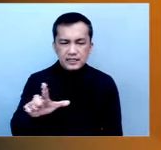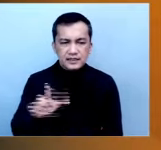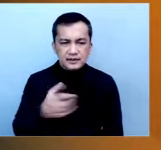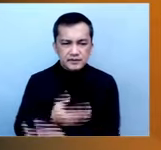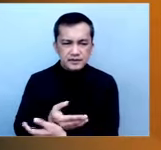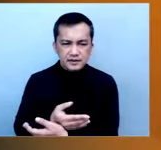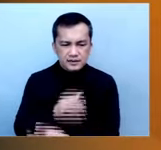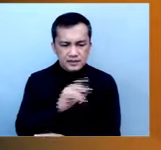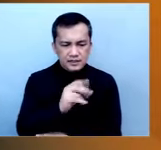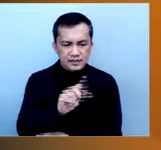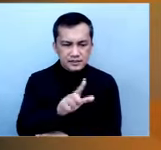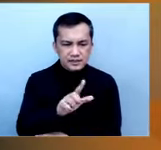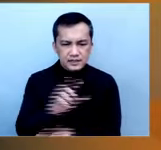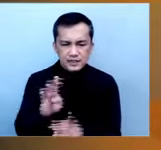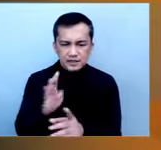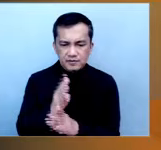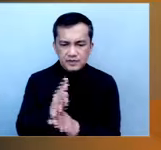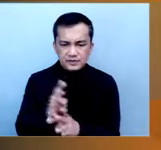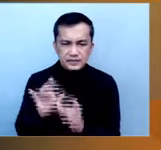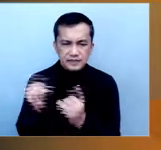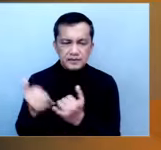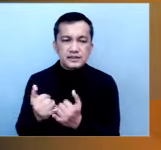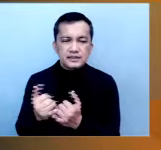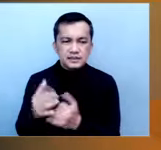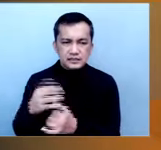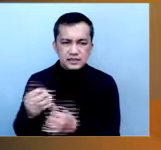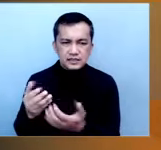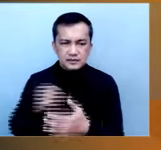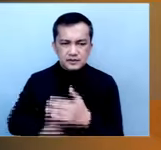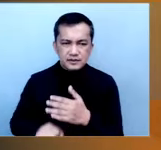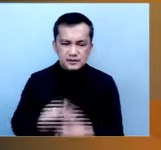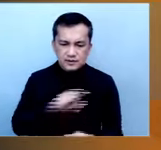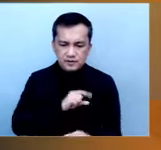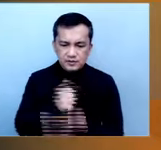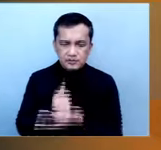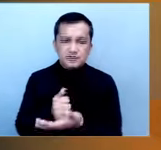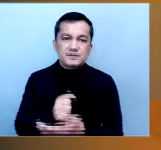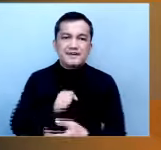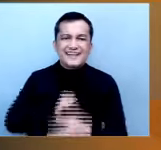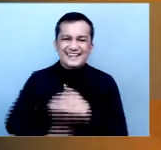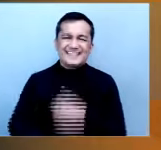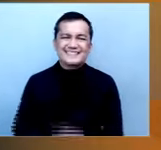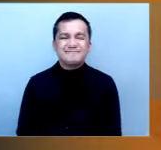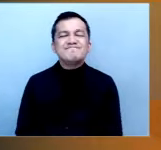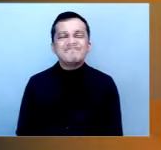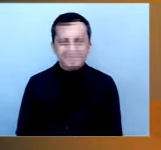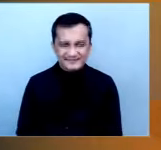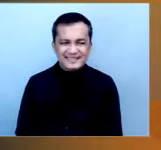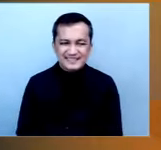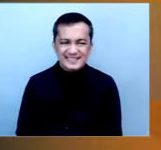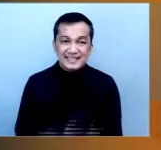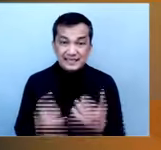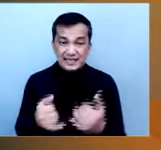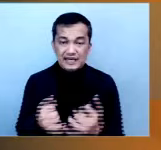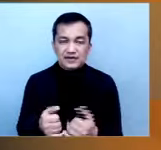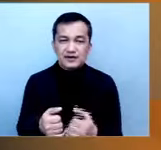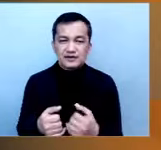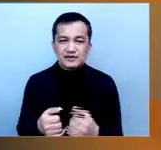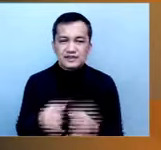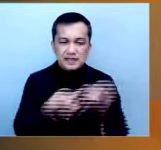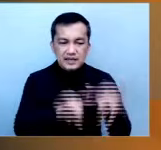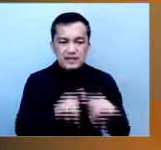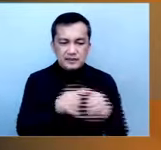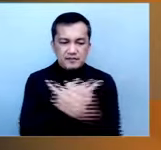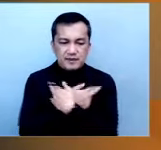pangalan ng bus company kung saan siya pinanganak at ng pulis na tumulong sa panganganak. Sa ngayon, kasalukuyang nagpapalakas sa Oriental